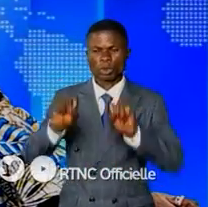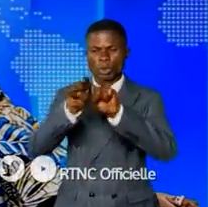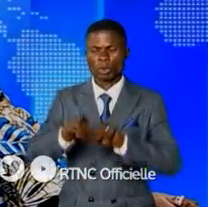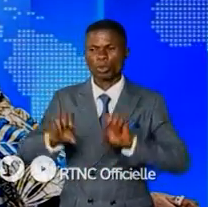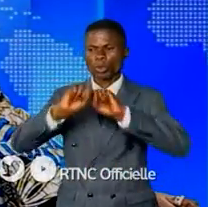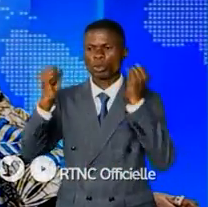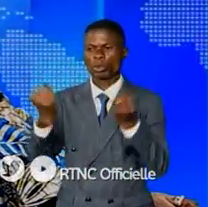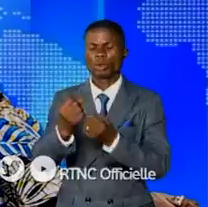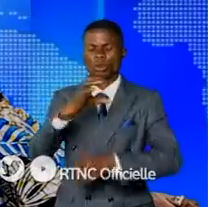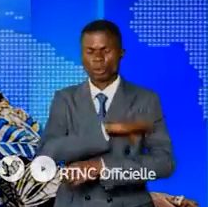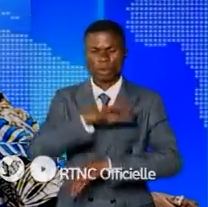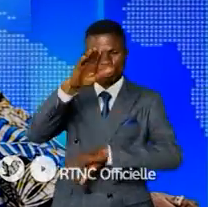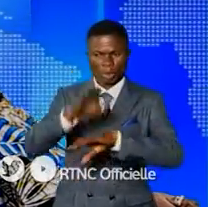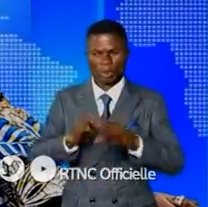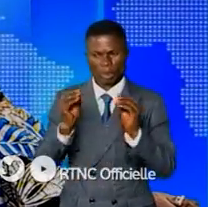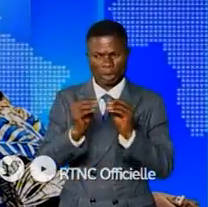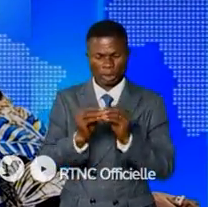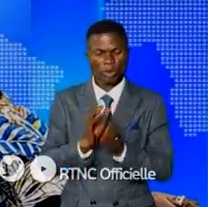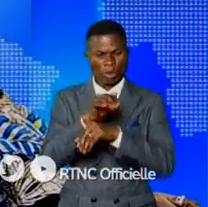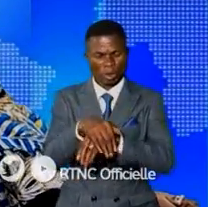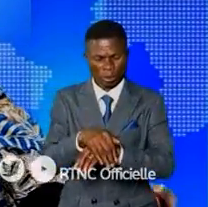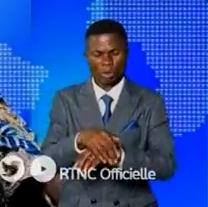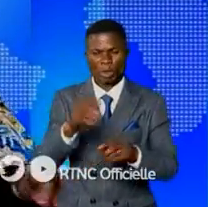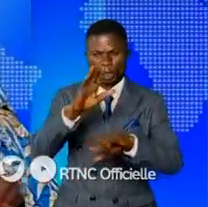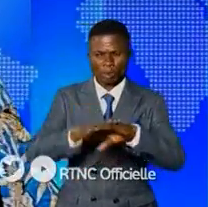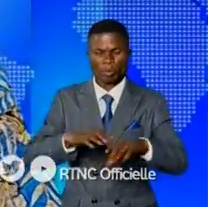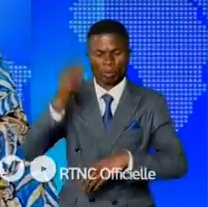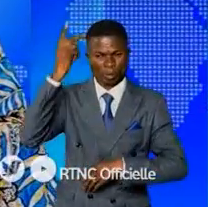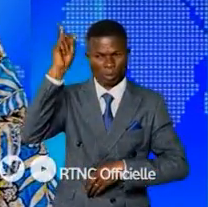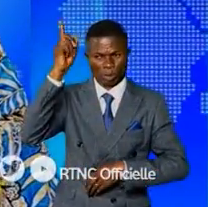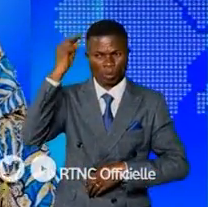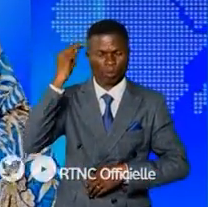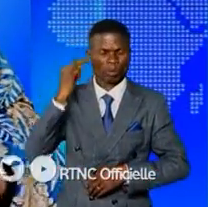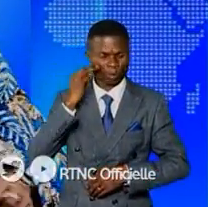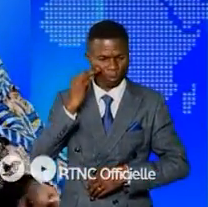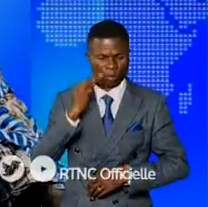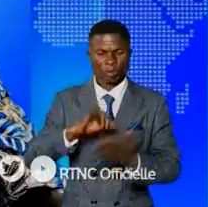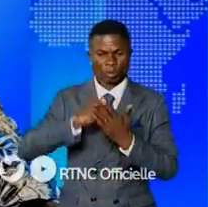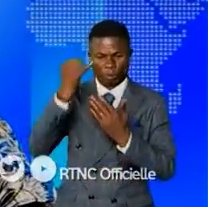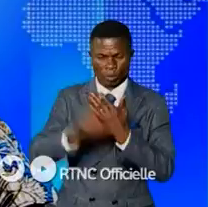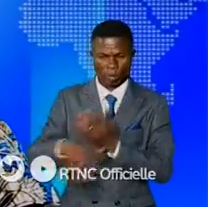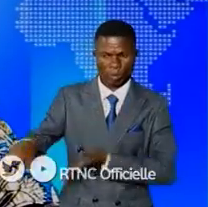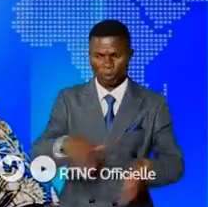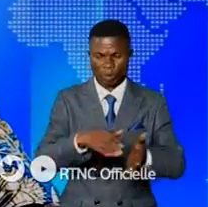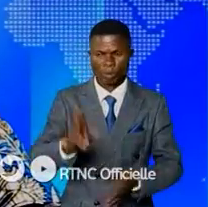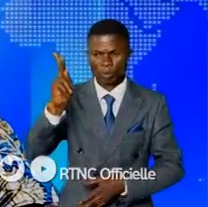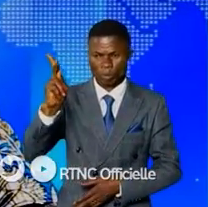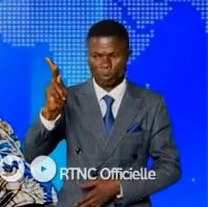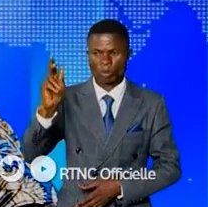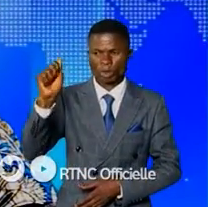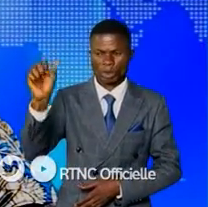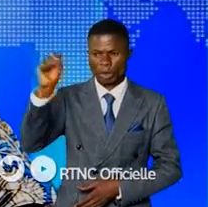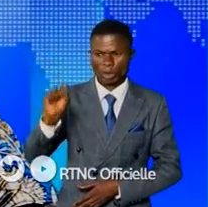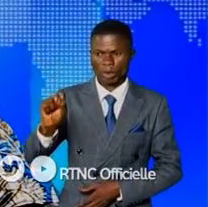civile sont conviés par le Premier ministre. Vers la concrétisation du projet routier Kasumena en